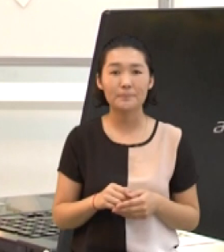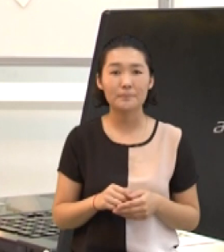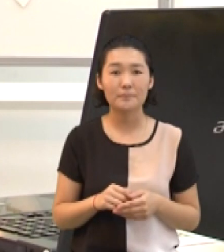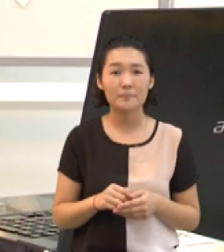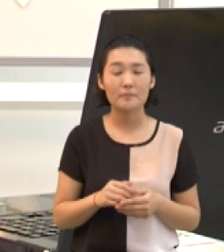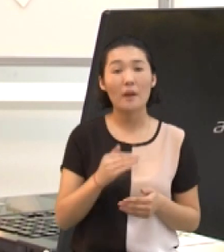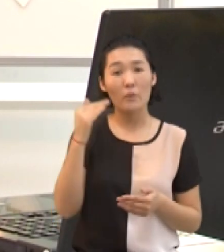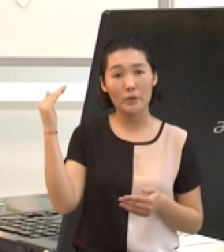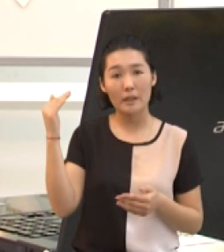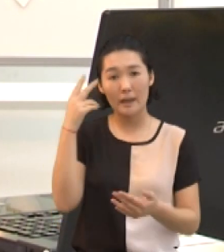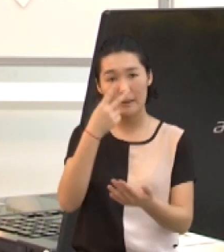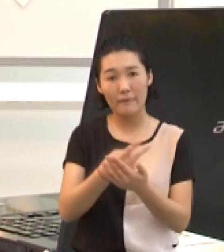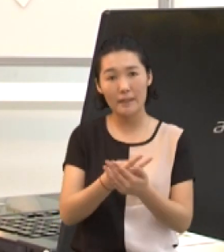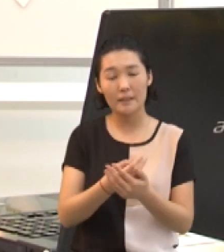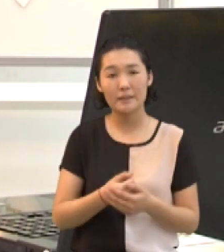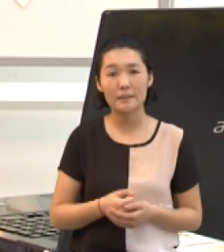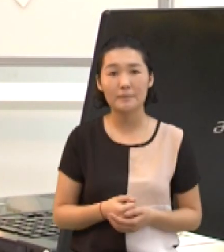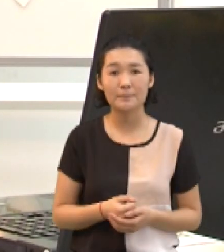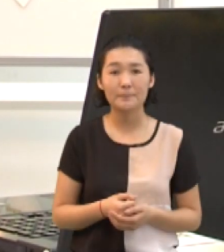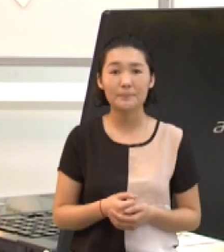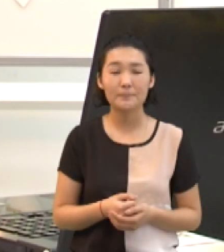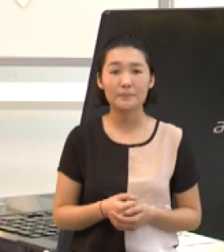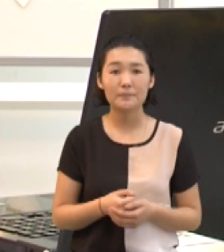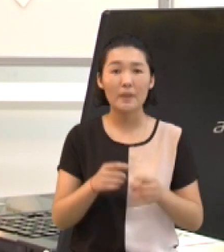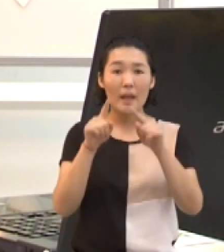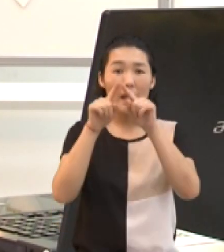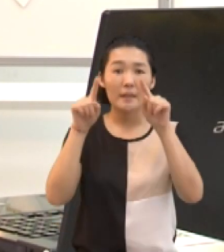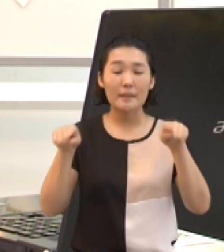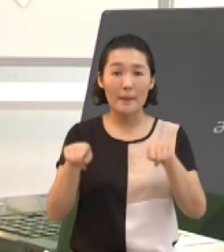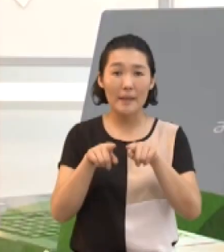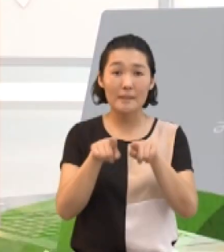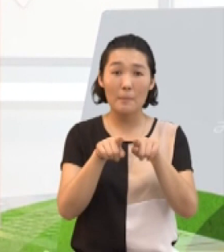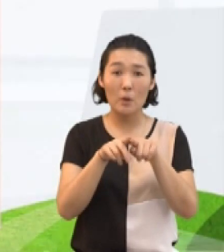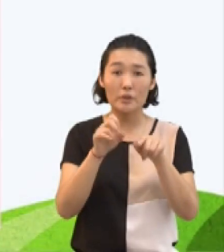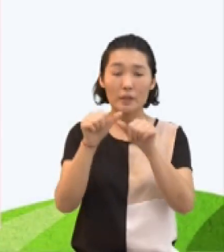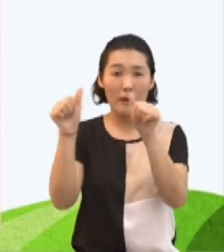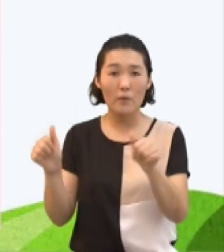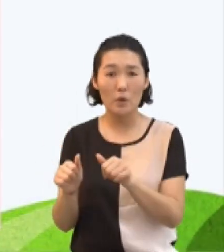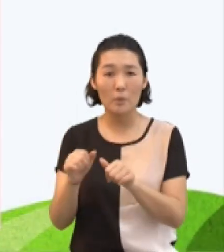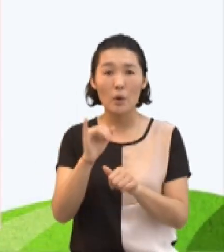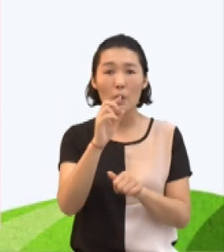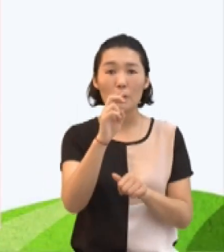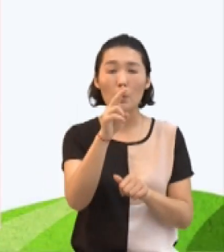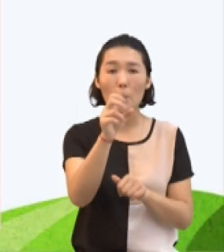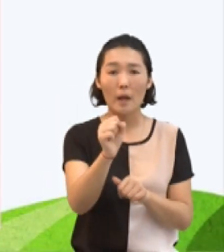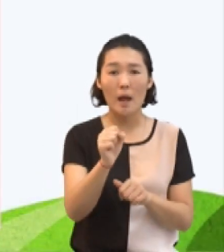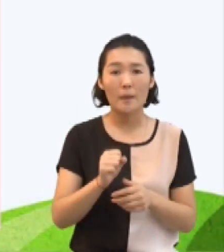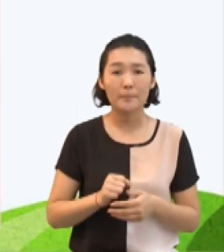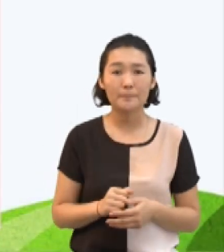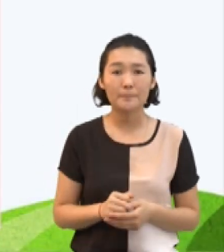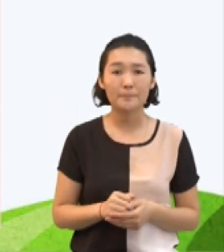Вот как она выглядит. На самом деле трапеция похожа на форму юбочки.